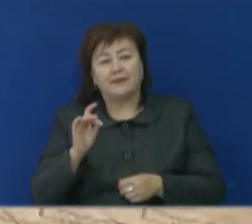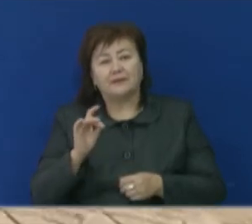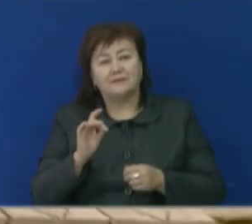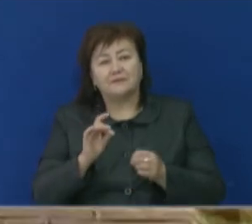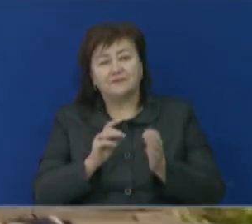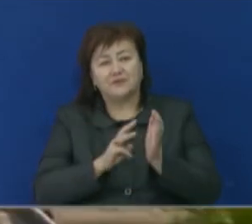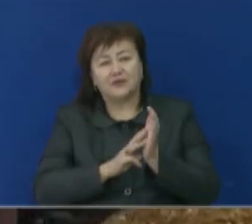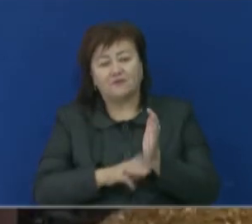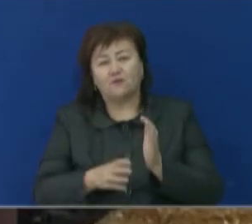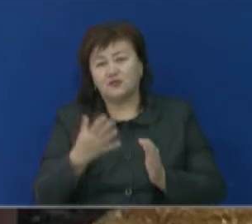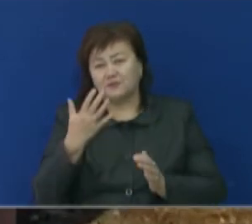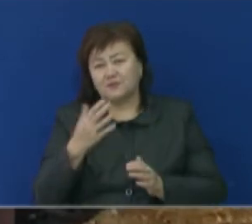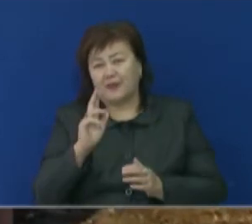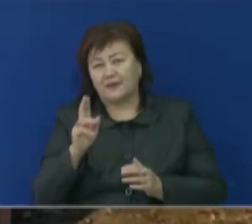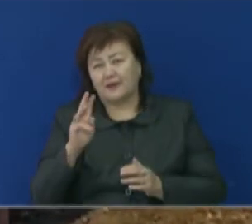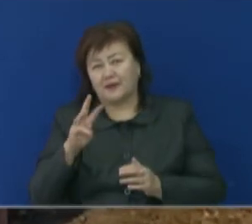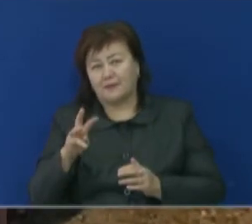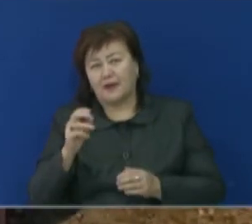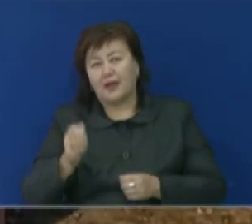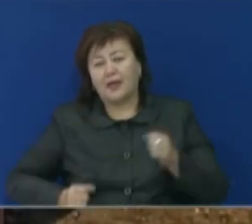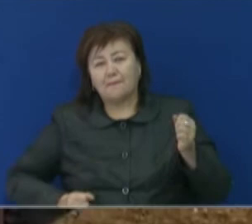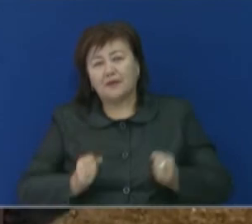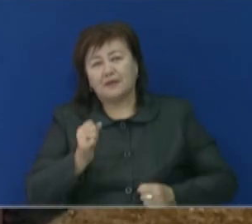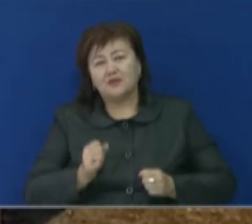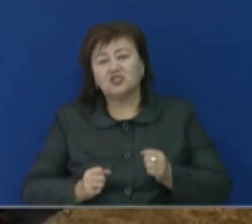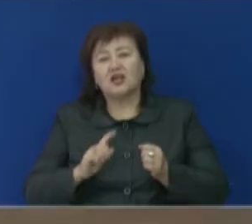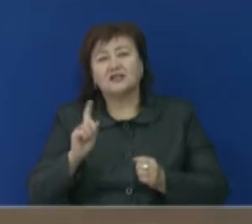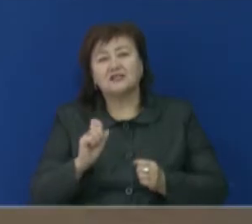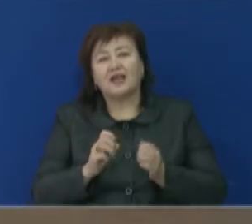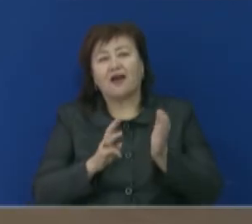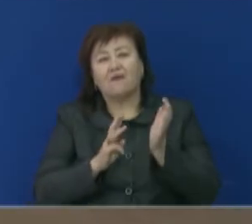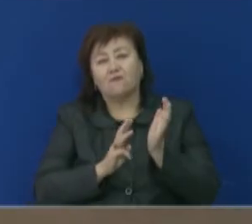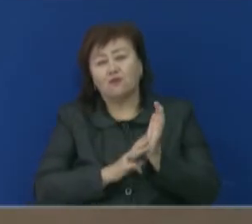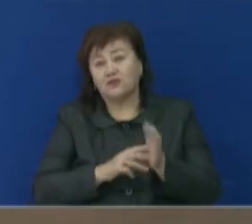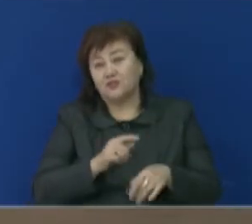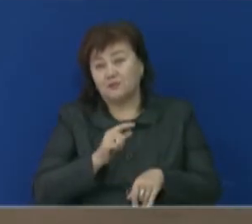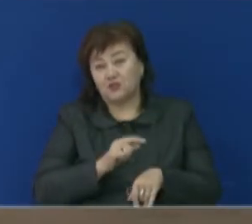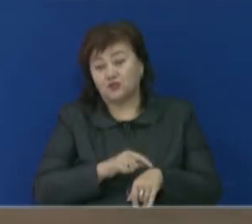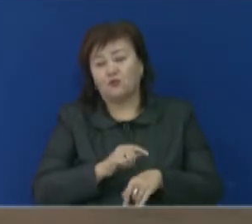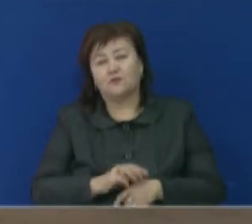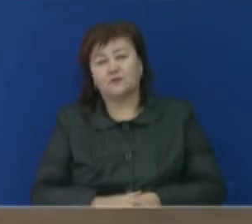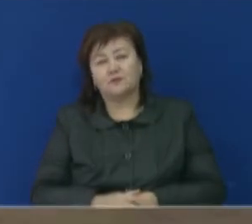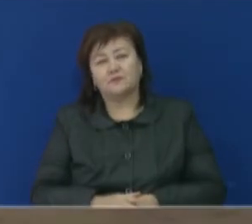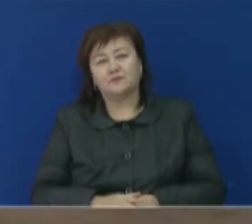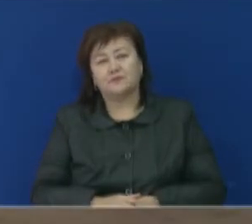шақырымда 8 сағатта жүгіріп өтті. Рүсем Қайратұлы, Нұрлан Оразалин, Семей телеарнасы.